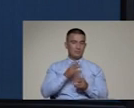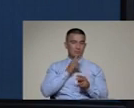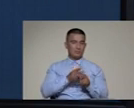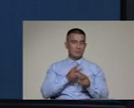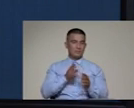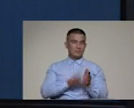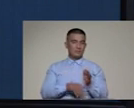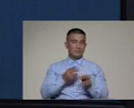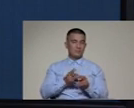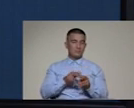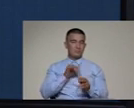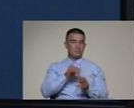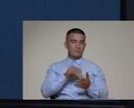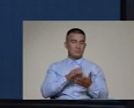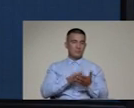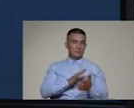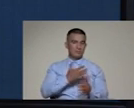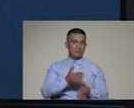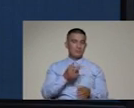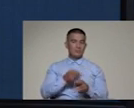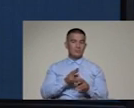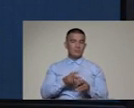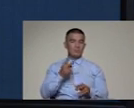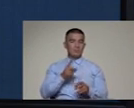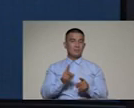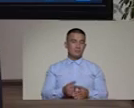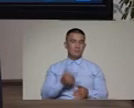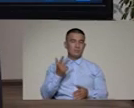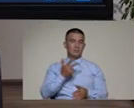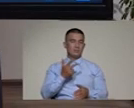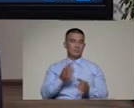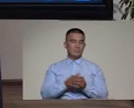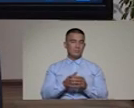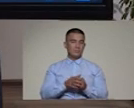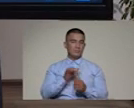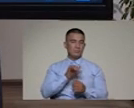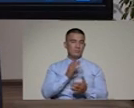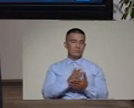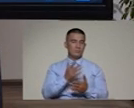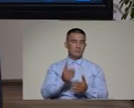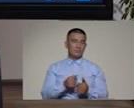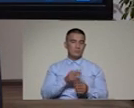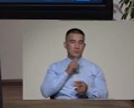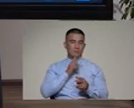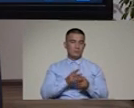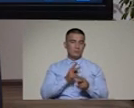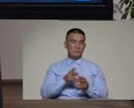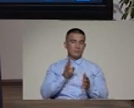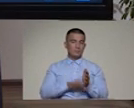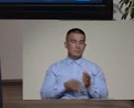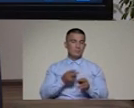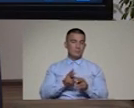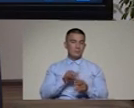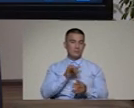metalmaslar mavjud emas. 2-chi guruhda ham metalmaslar mavjud emas. 3-chi guruhda esa bor metalmasi